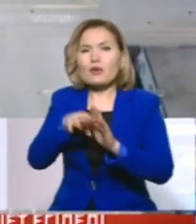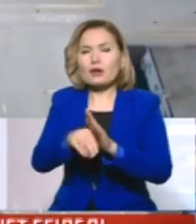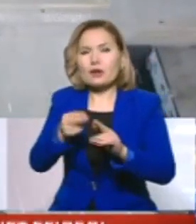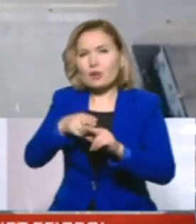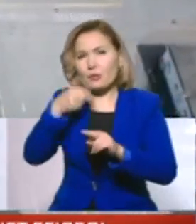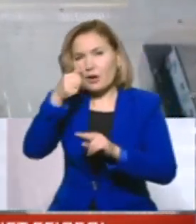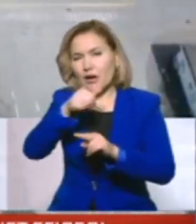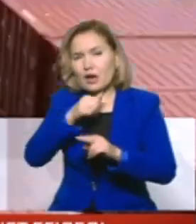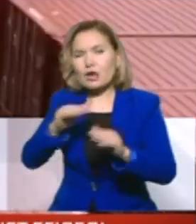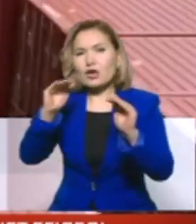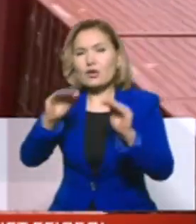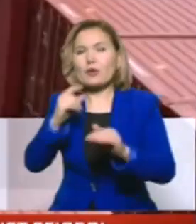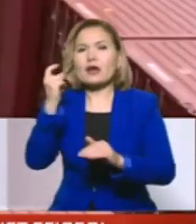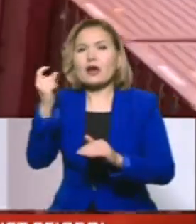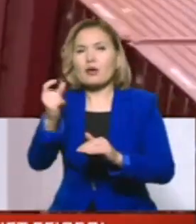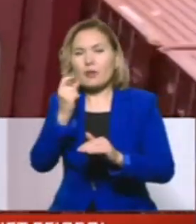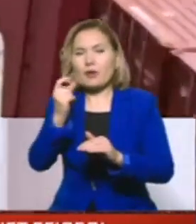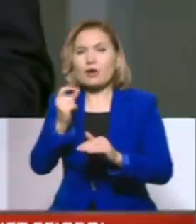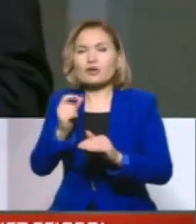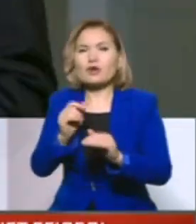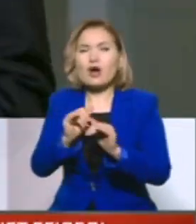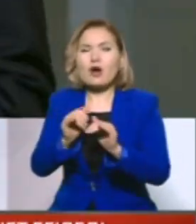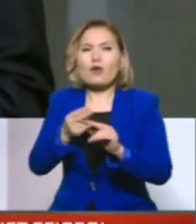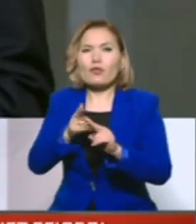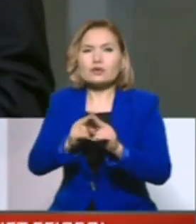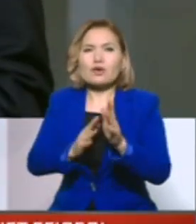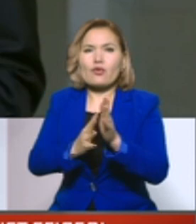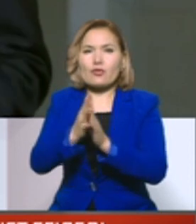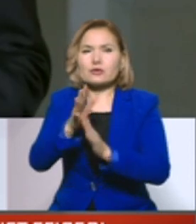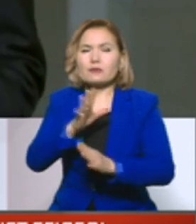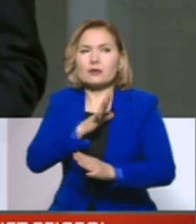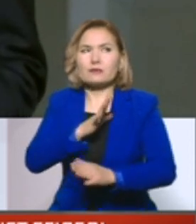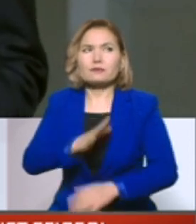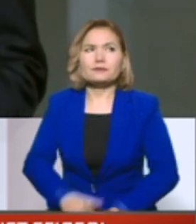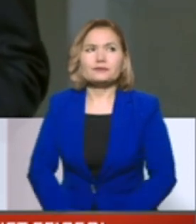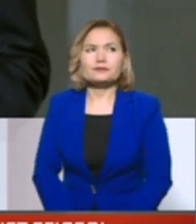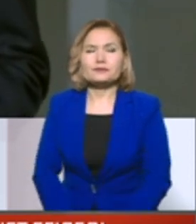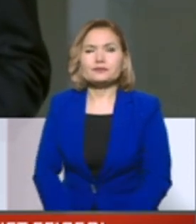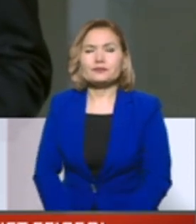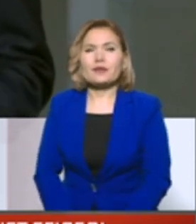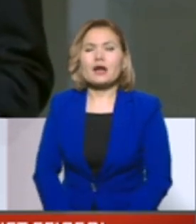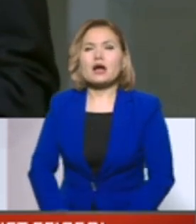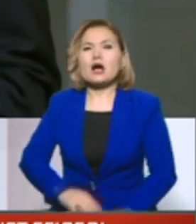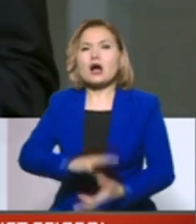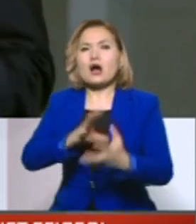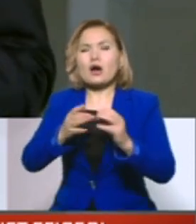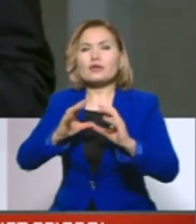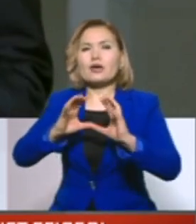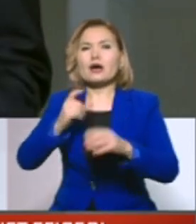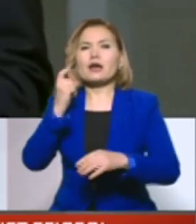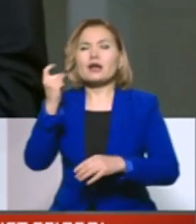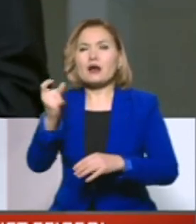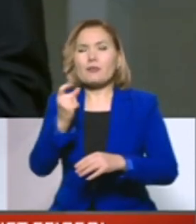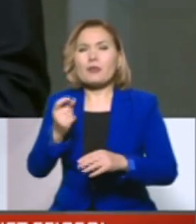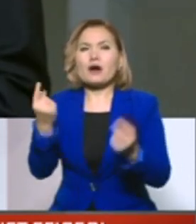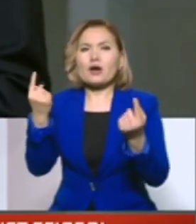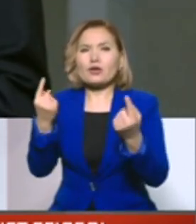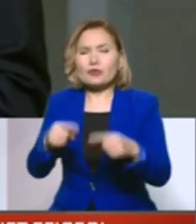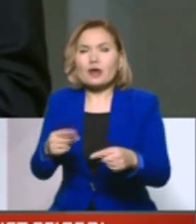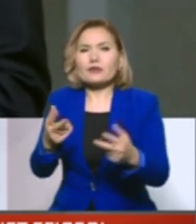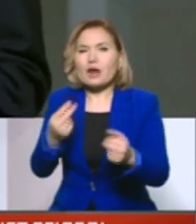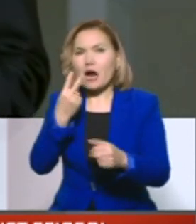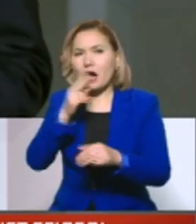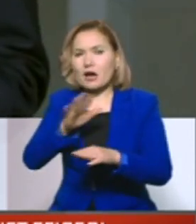жыл ең төмен экономикалық өсім болмақ. Global economy has been remarkably Жаһандық экономика түрлі күйзелістерге